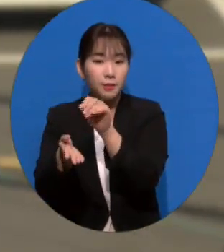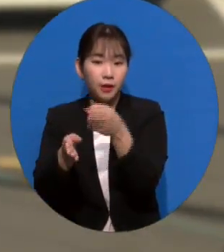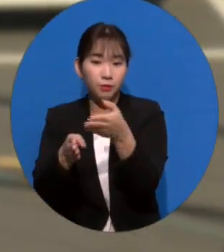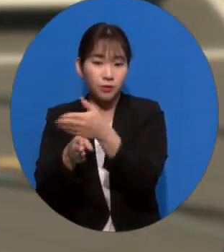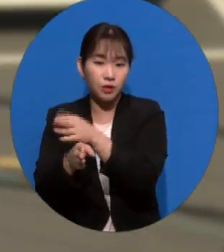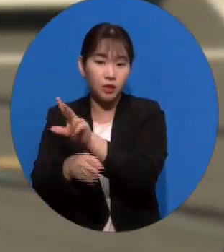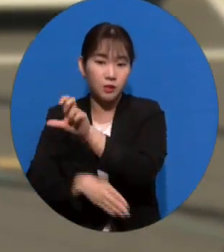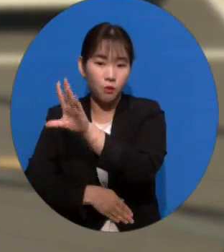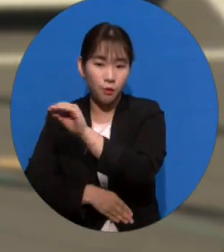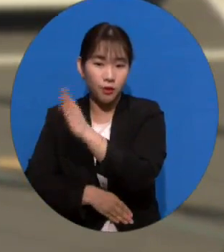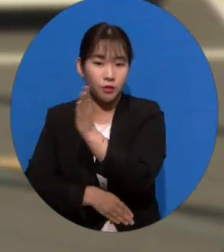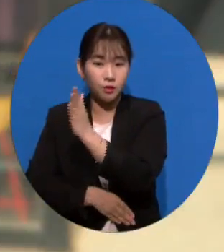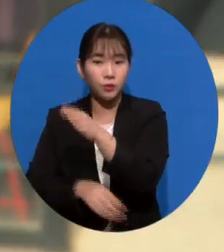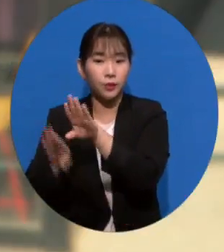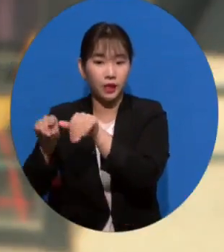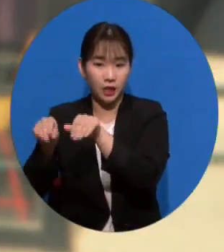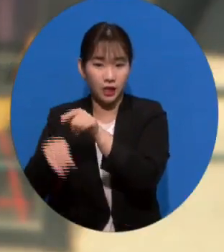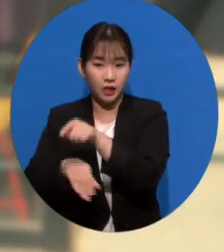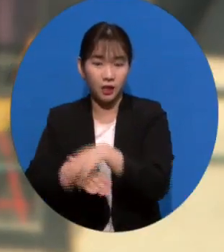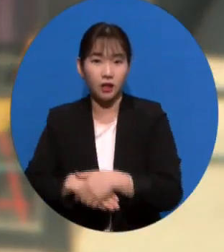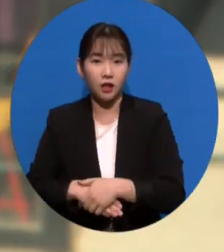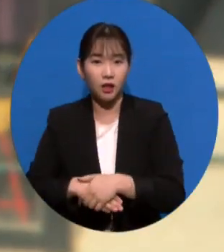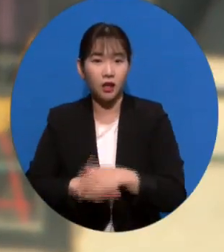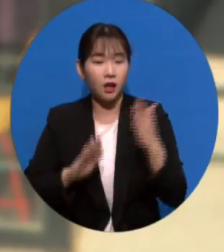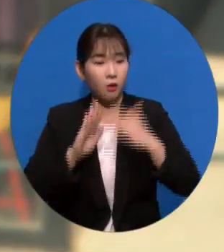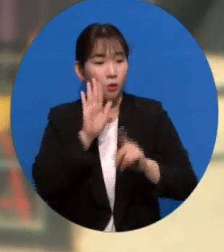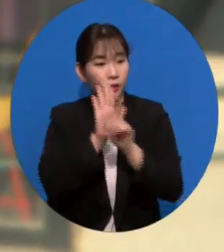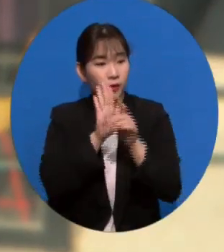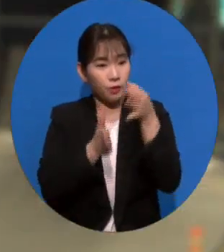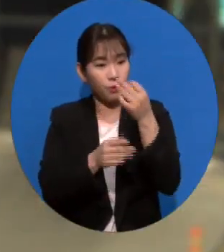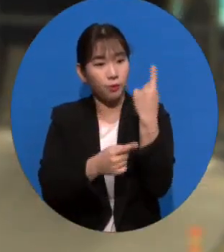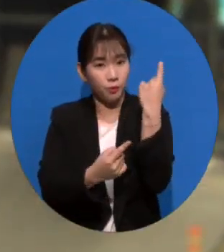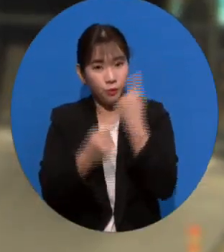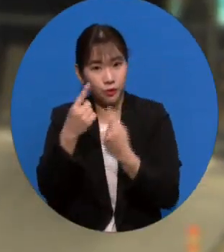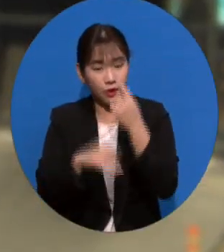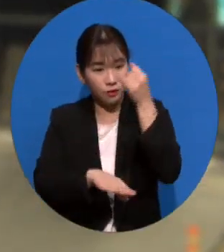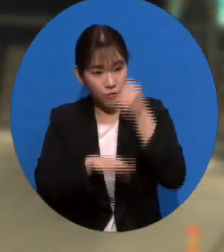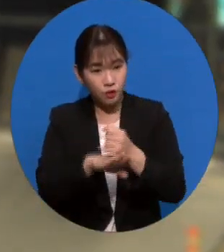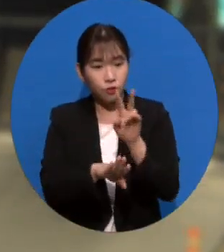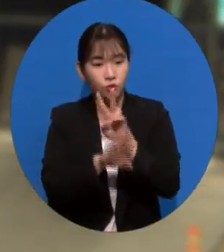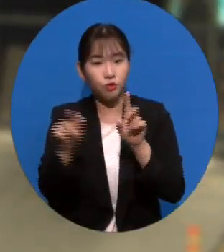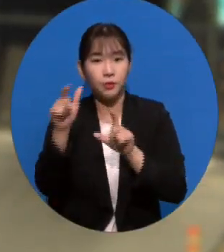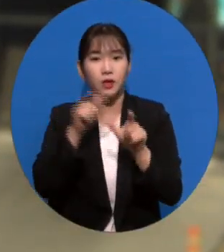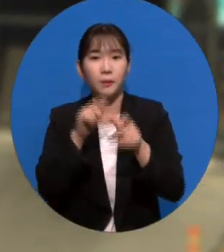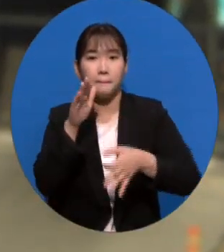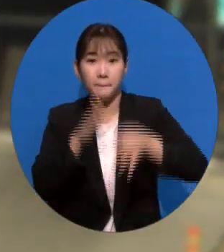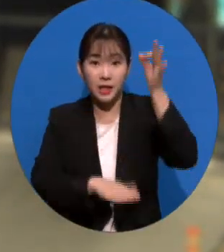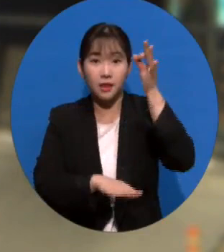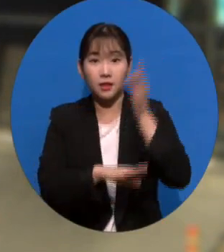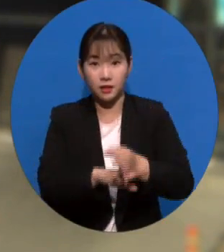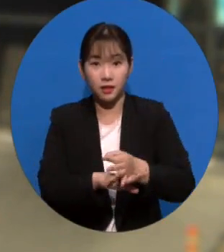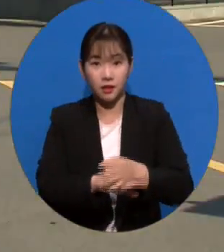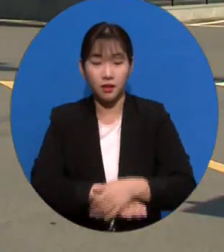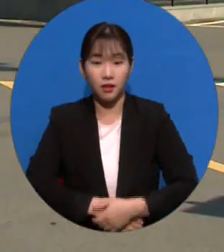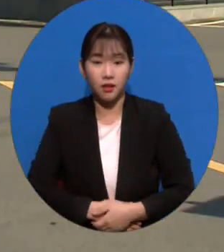원에서 25만 원이었던 땅으로 공시지가보다 최소 2배 가까이 비싸게 산 겁니다.